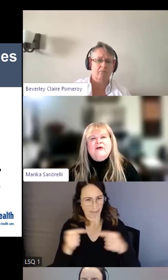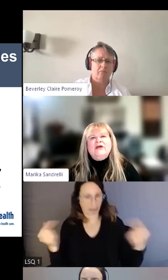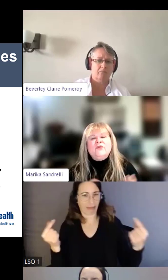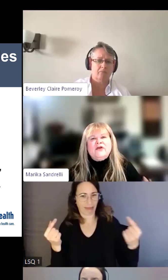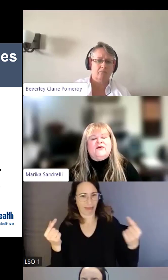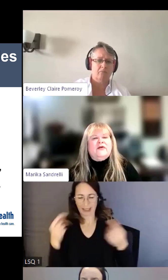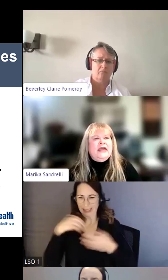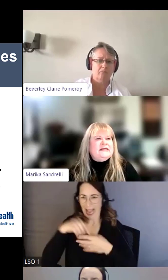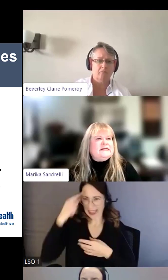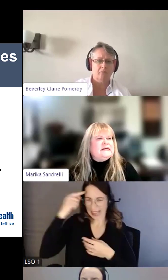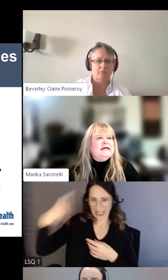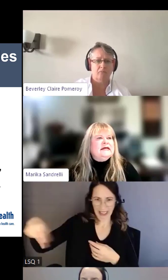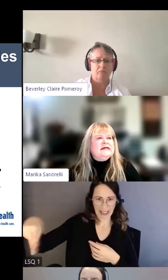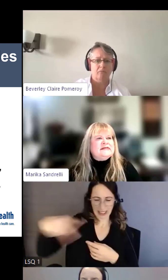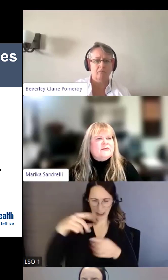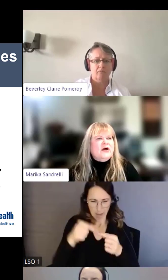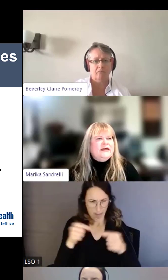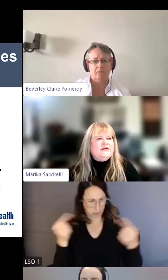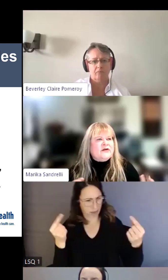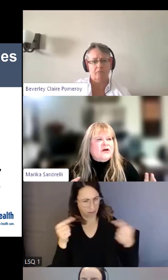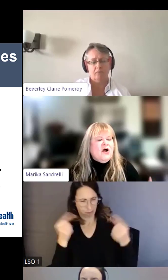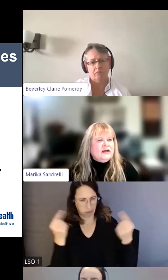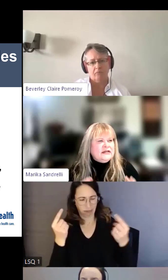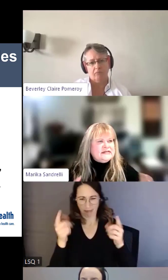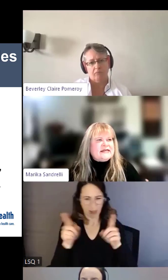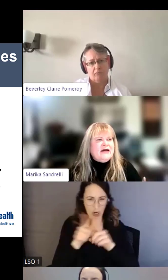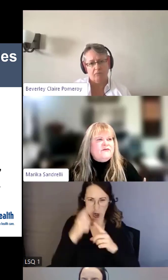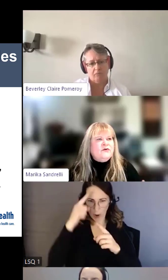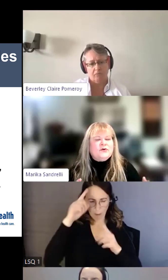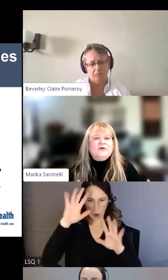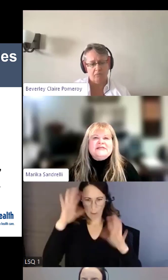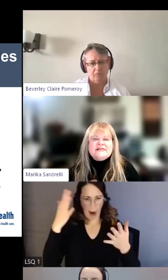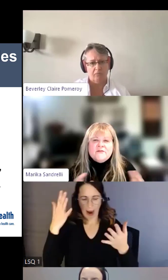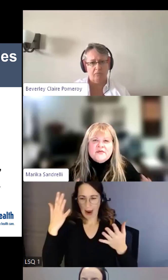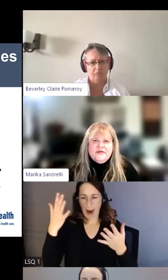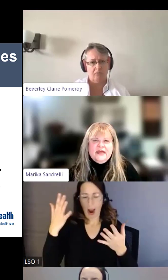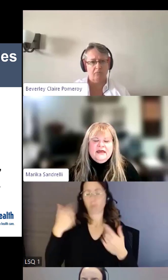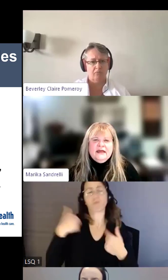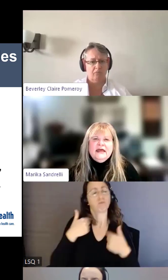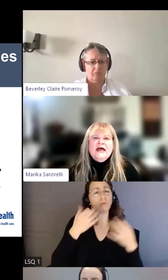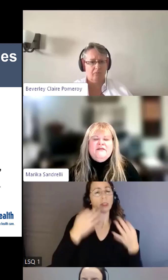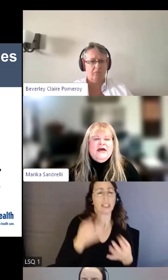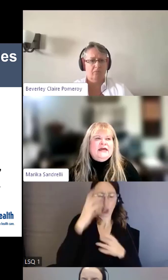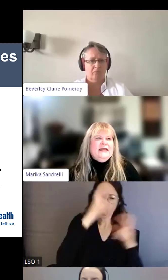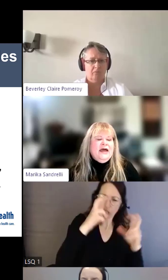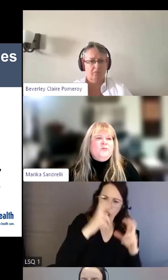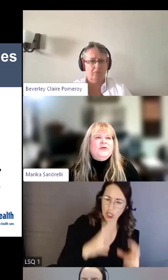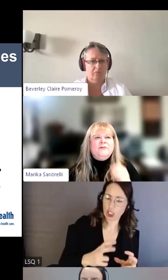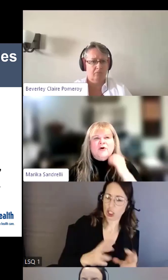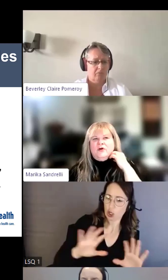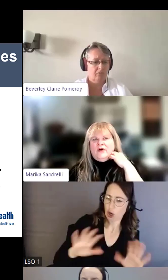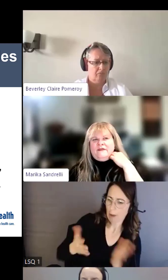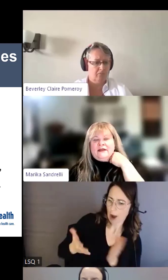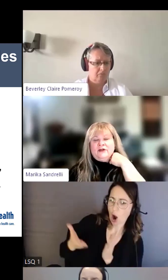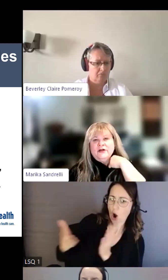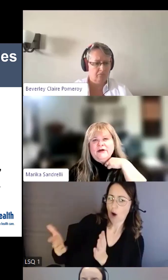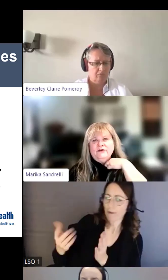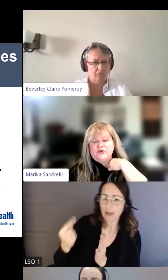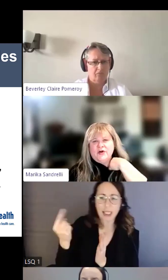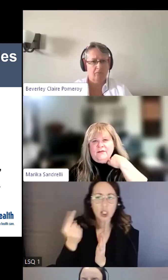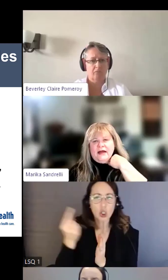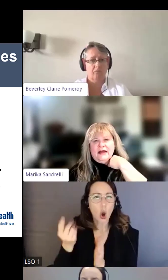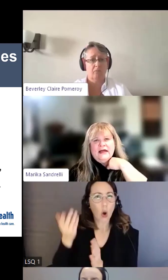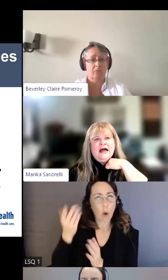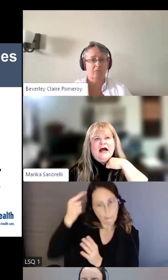créer, par exemple, quelque chose qui pourrait aider les gens lorsqu'ils apprennent au sujet du traumatisme, eh